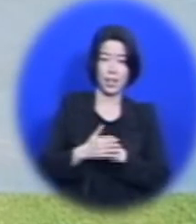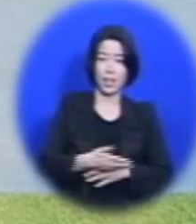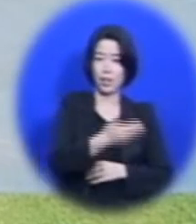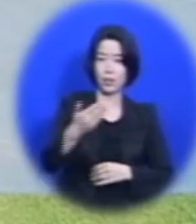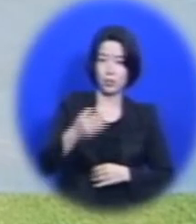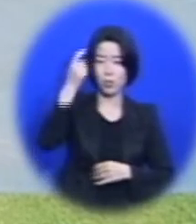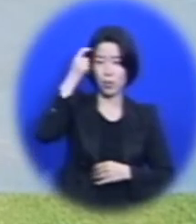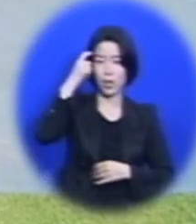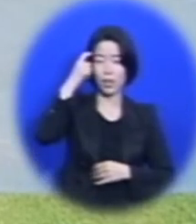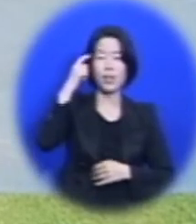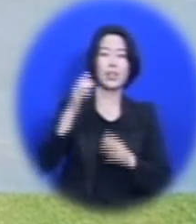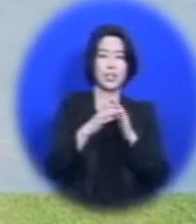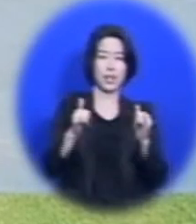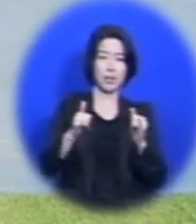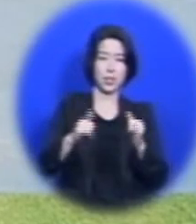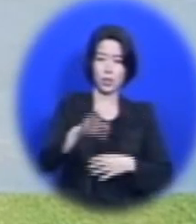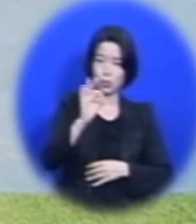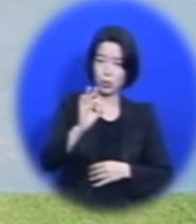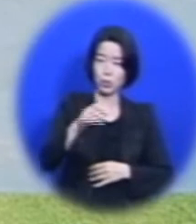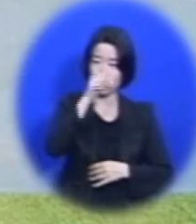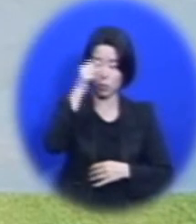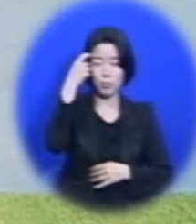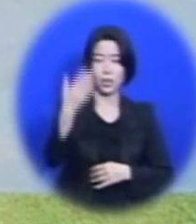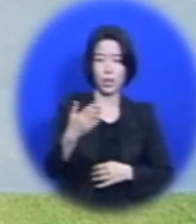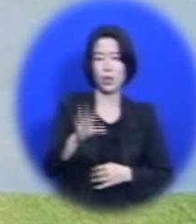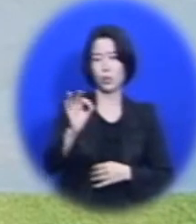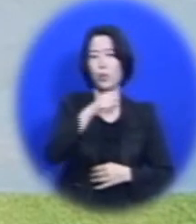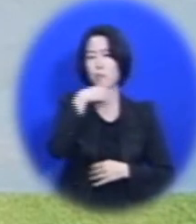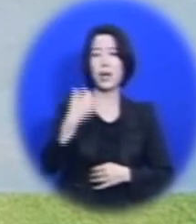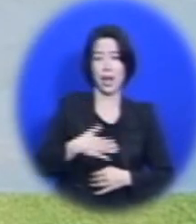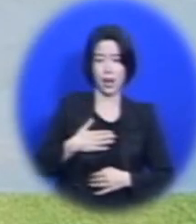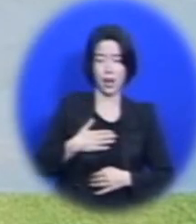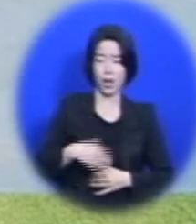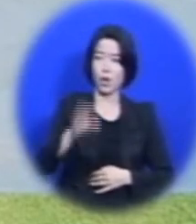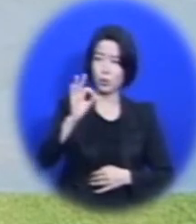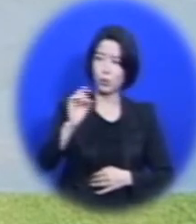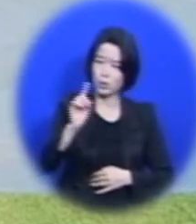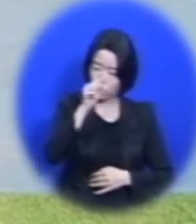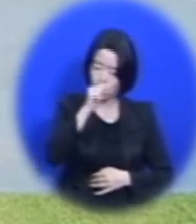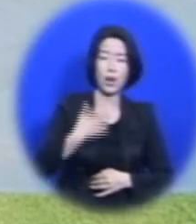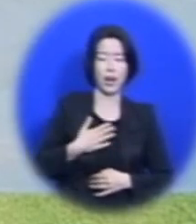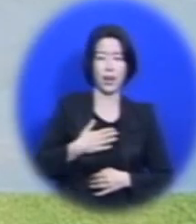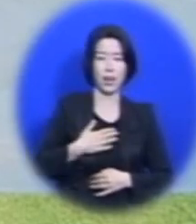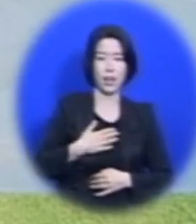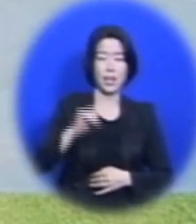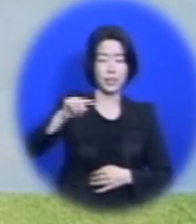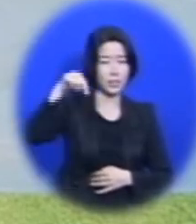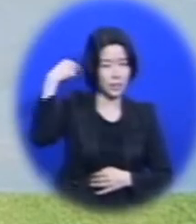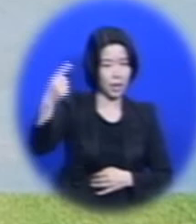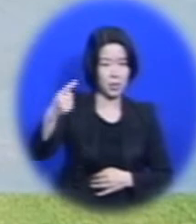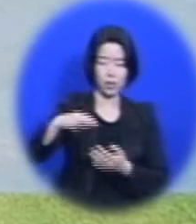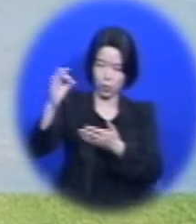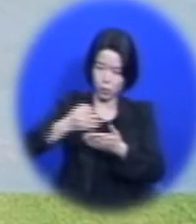여러분, 왜 사람들이 돈 좋아하나요? 돈 맛을 알았기 때문이에요. 돈 맛을 알고 나면 그 다음에는 돈